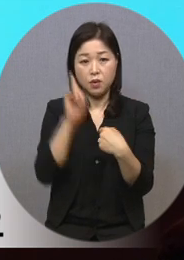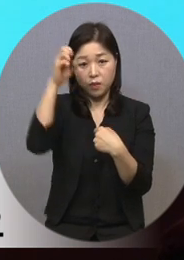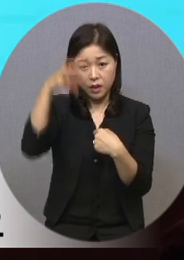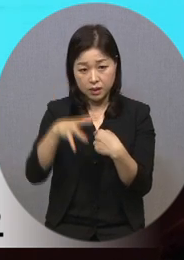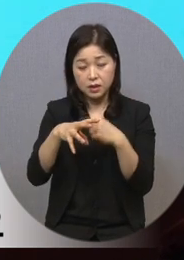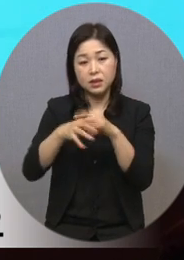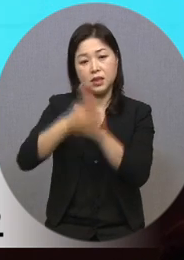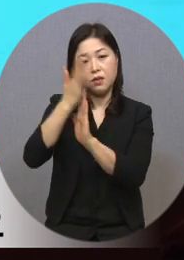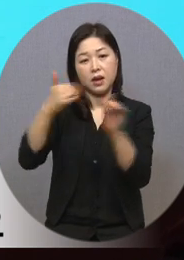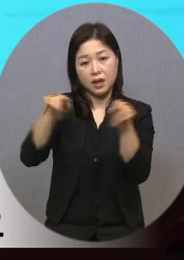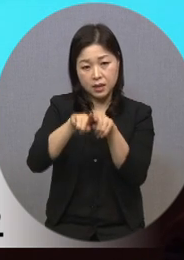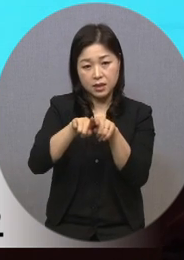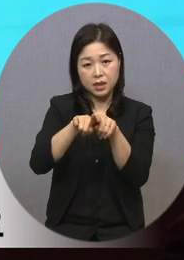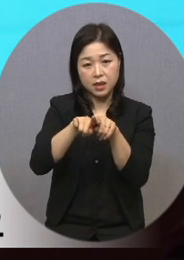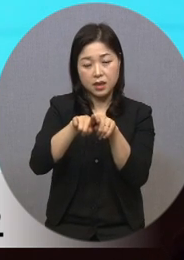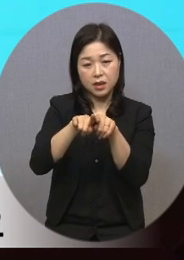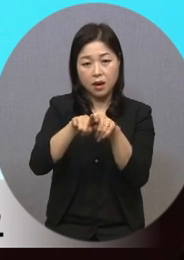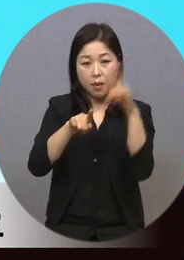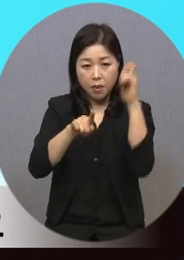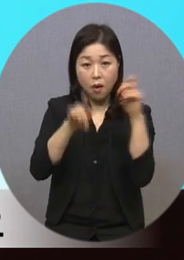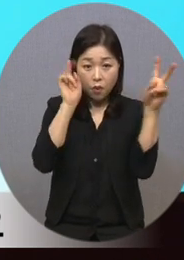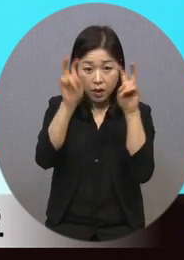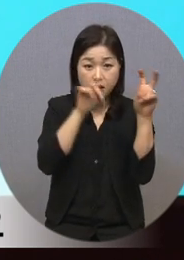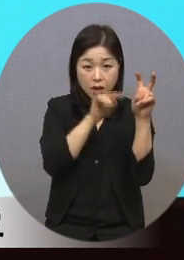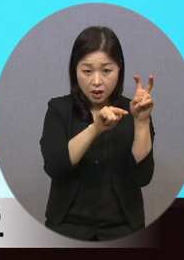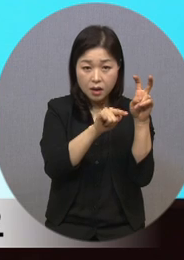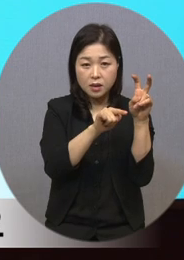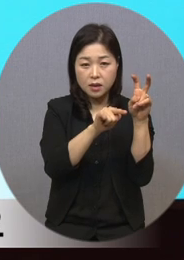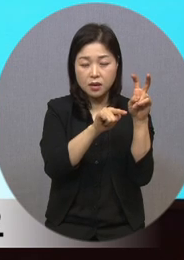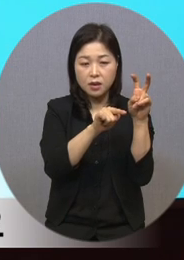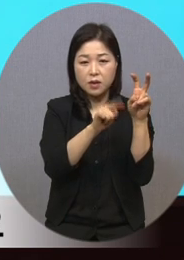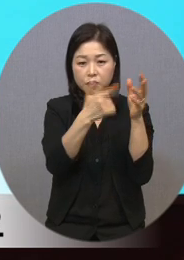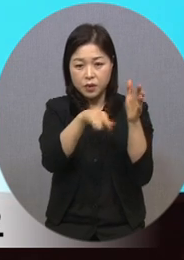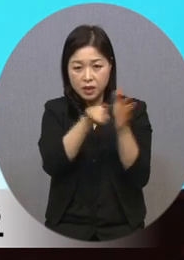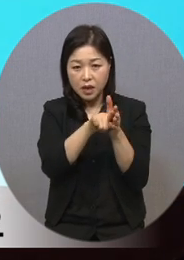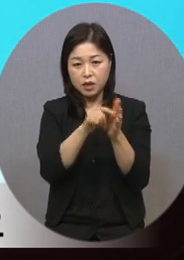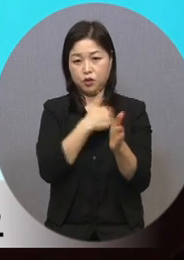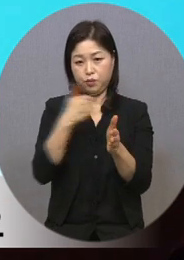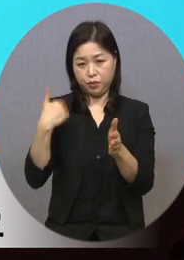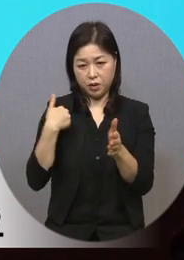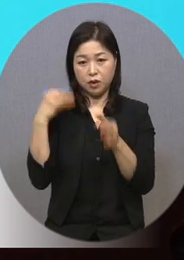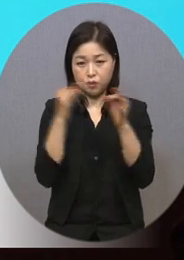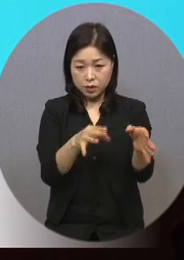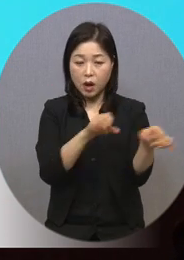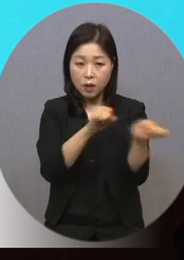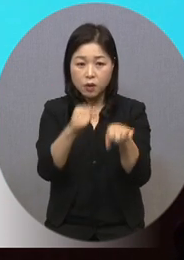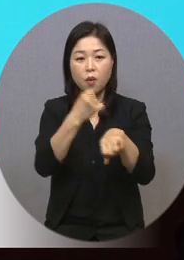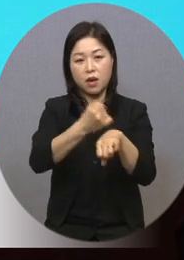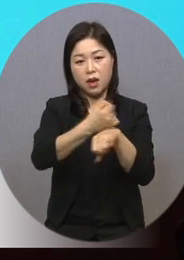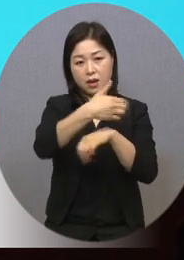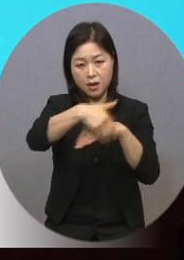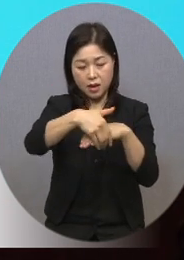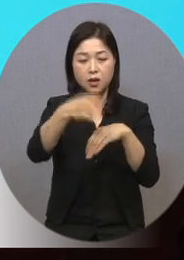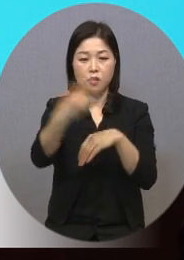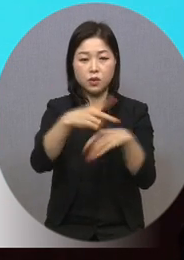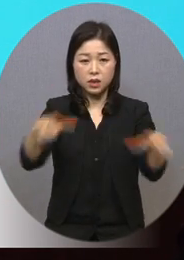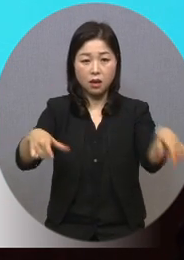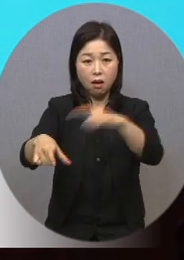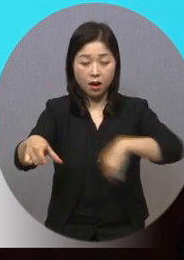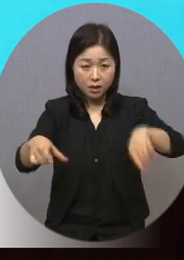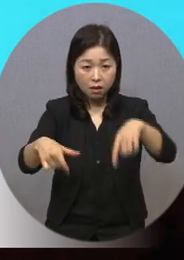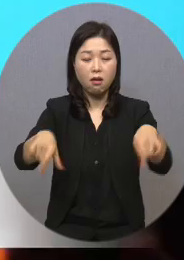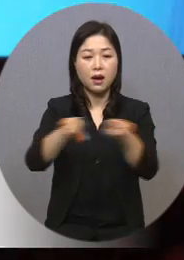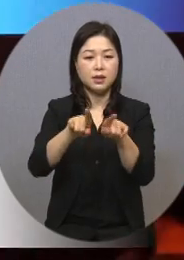시와 함께 이런 것들에 대한 충분한 아이언을 할 거고요. 그리고 같이 이